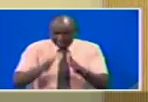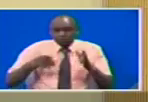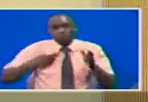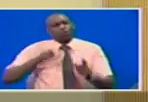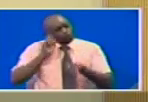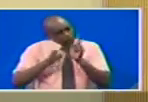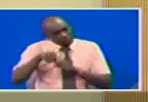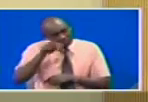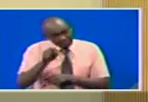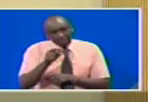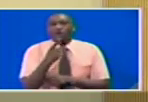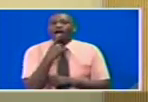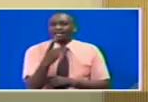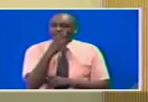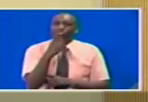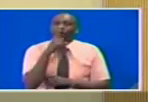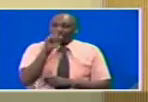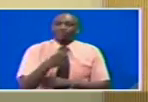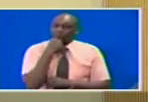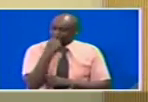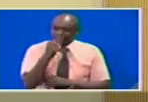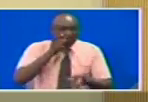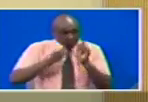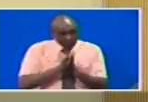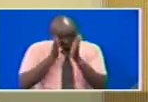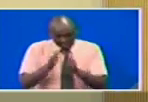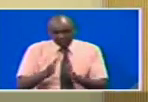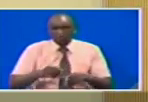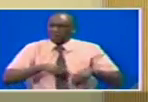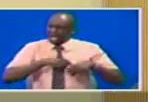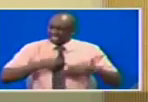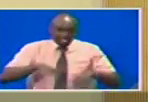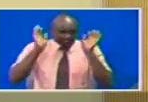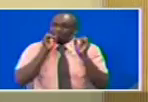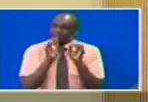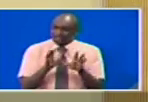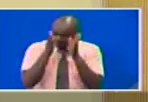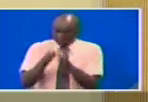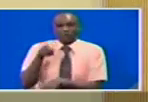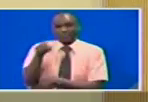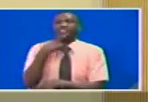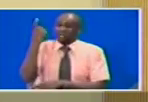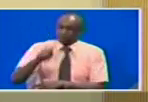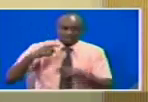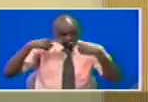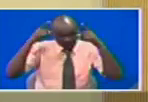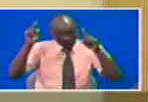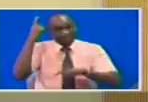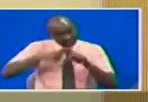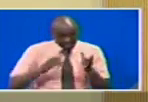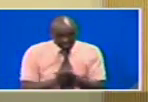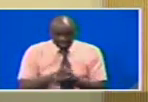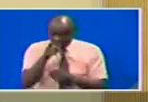katika mbio za mita 1500 Elijah Manang'oi hajavunjika moyo, huku akiwa na imani kwamba atashamiri mwaka huu.